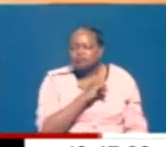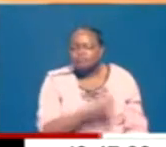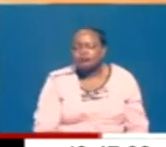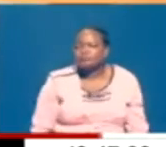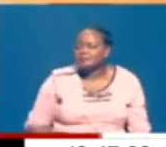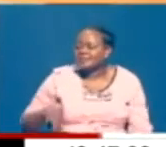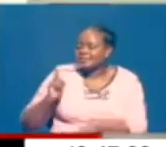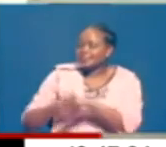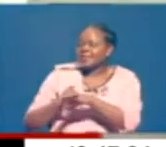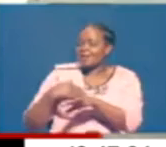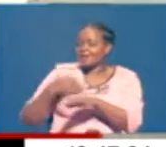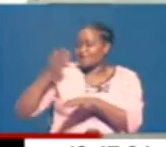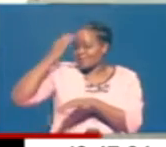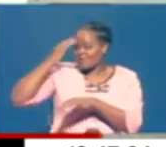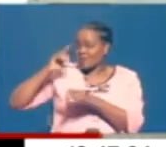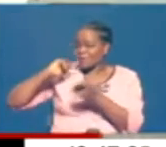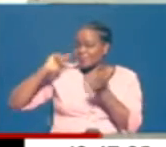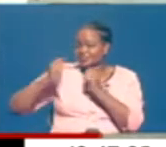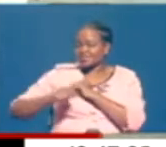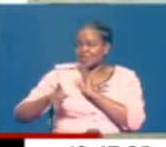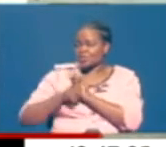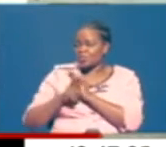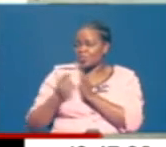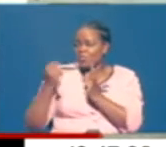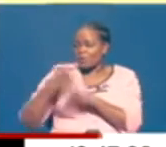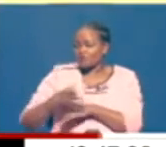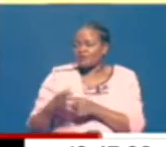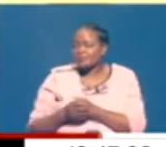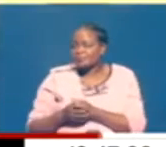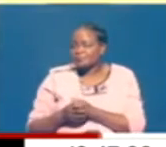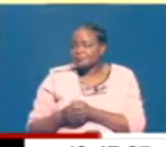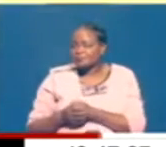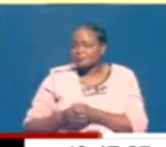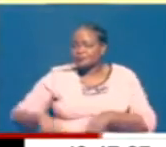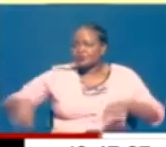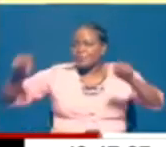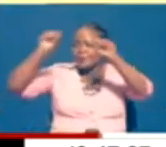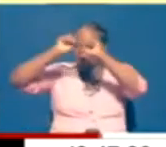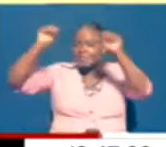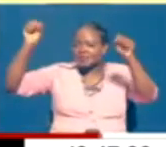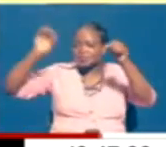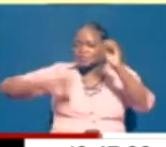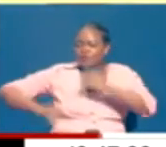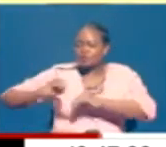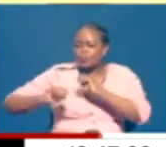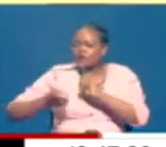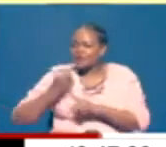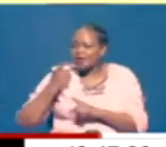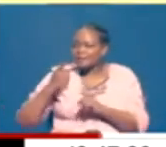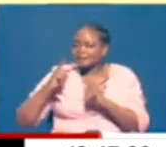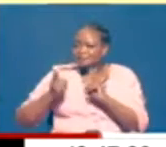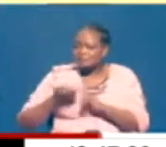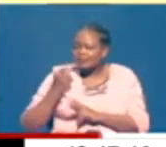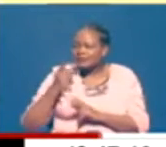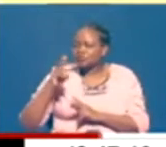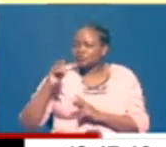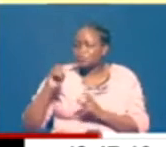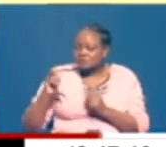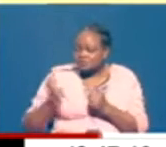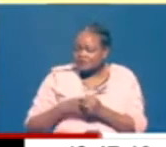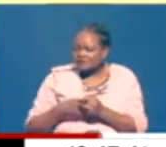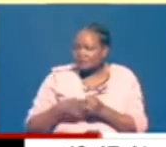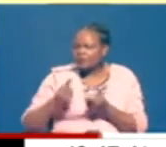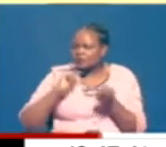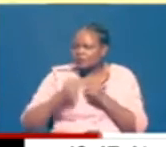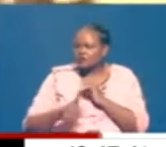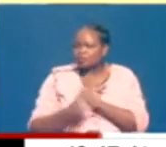tulibadilisha sheria baada ya presidential election ya kwanza na ya pili 2017. Mm-hmm. Na tukabadilisha